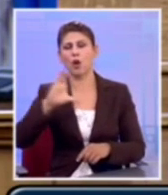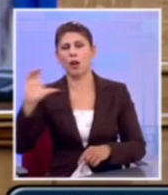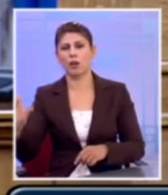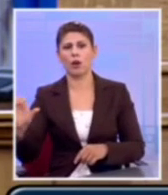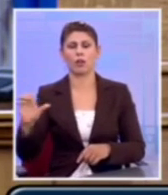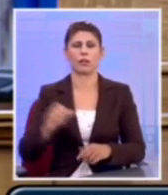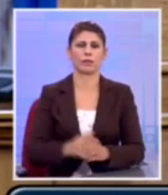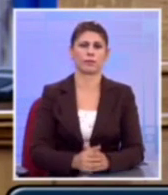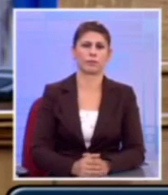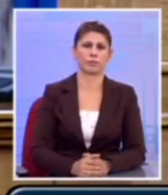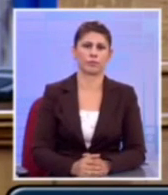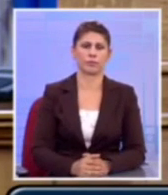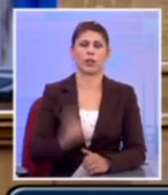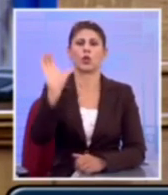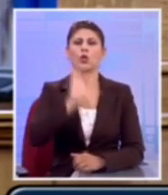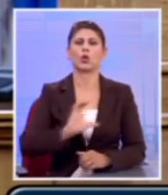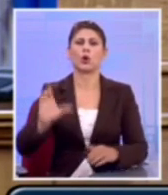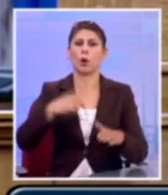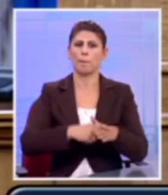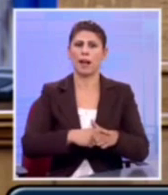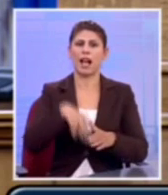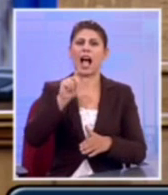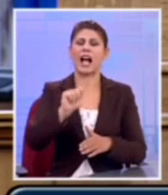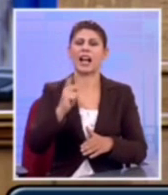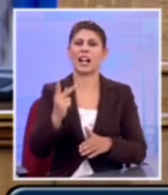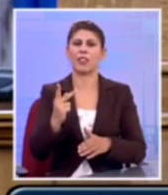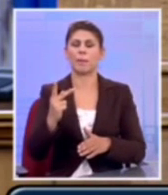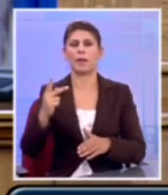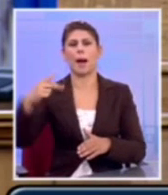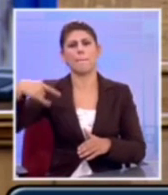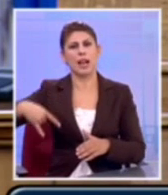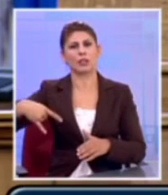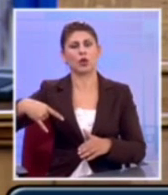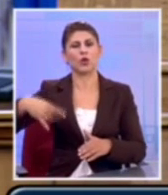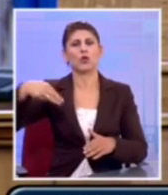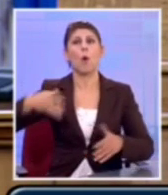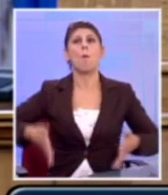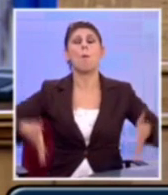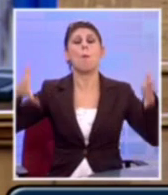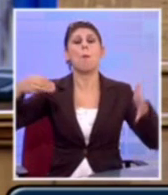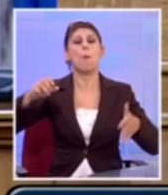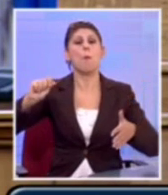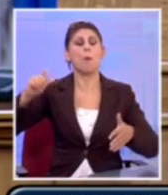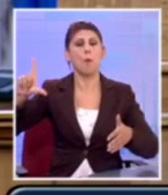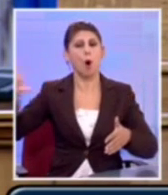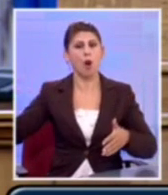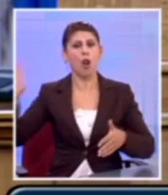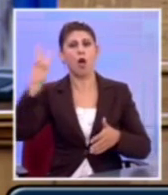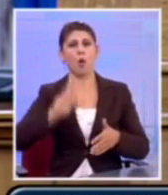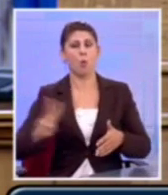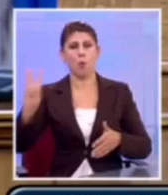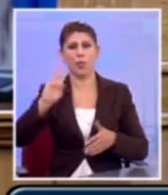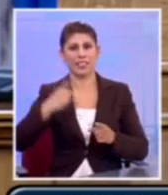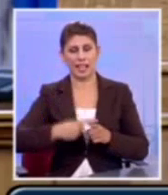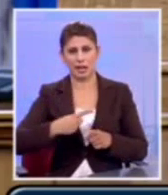Coca-Cola, Hellenic Bottling, η Eurobank, η Ακαδημία Platonos Mall, η Varnish Investments, η Windelas ή για